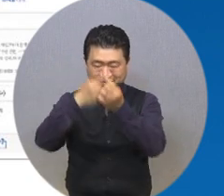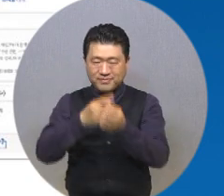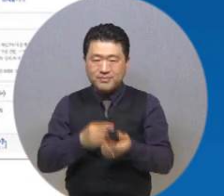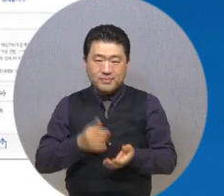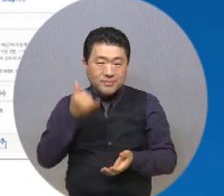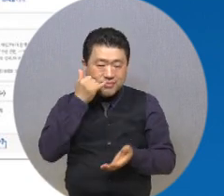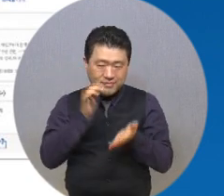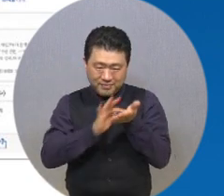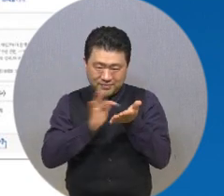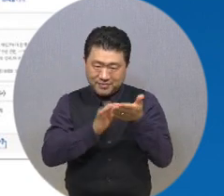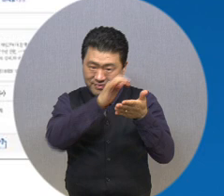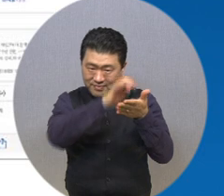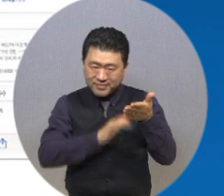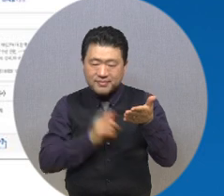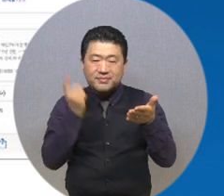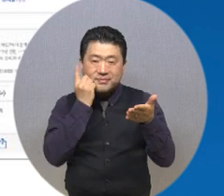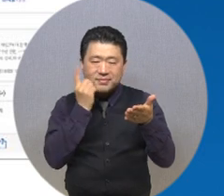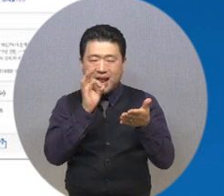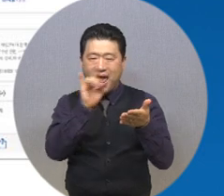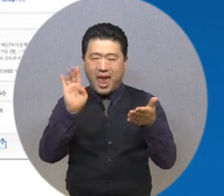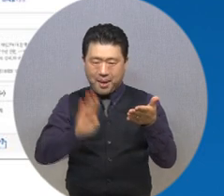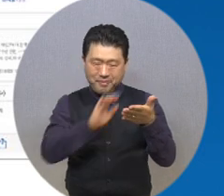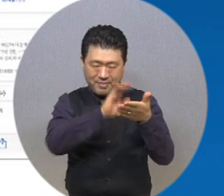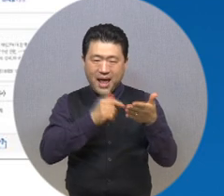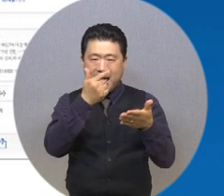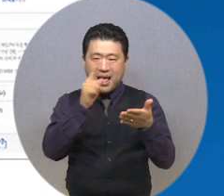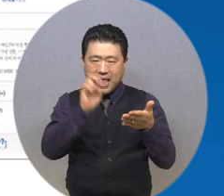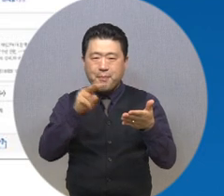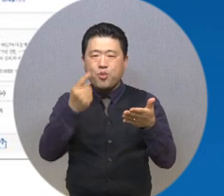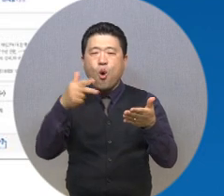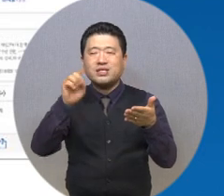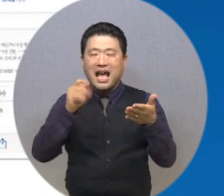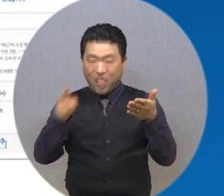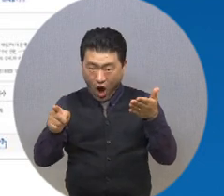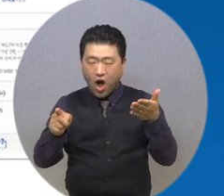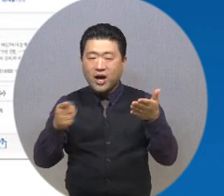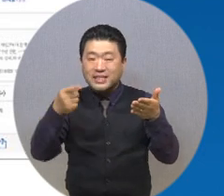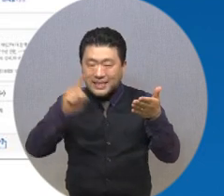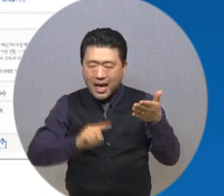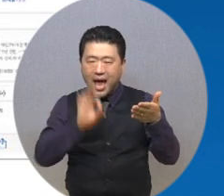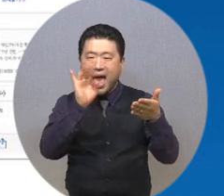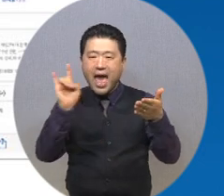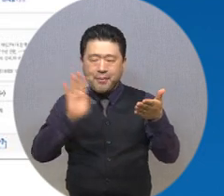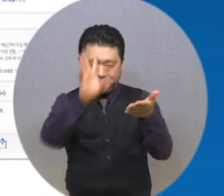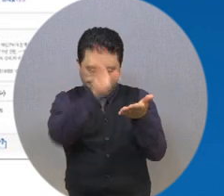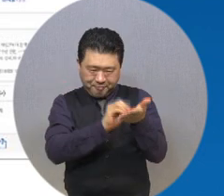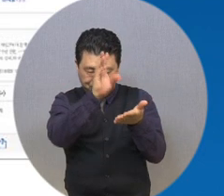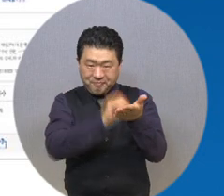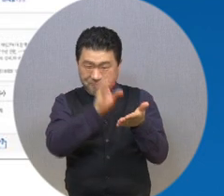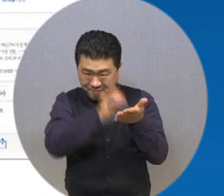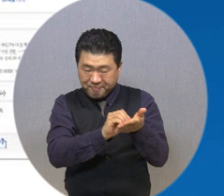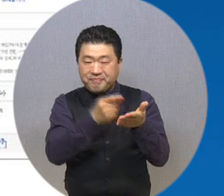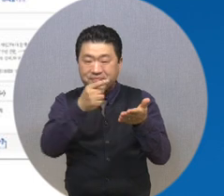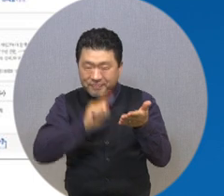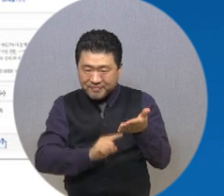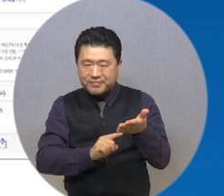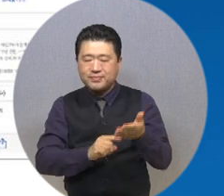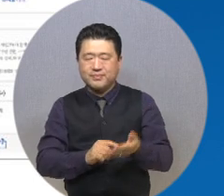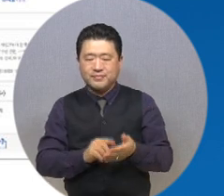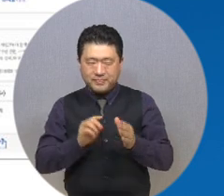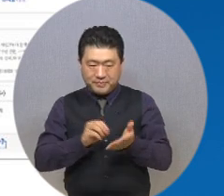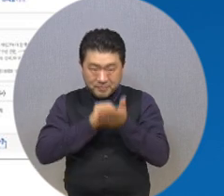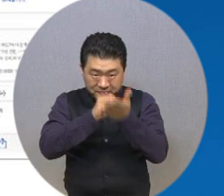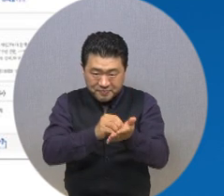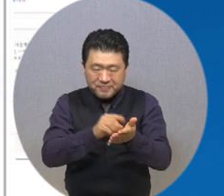휴대폰 앱스토어에서 남도장터 검색하시고 그런 다음에 남도장터 앱을 다운받습니다. 그런 다음에 남도장터